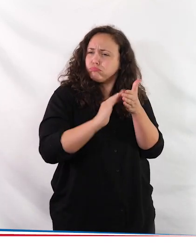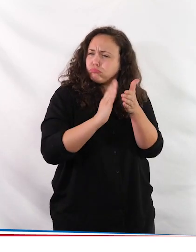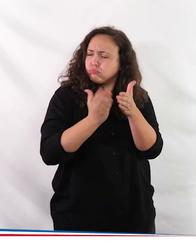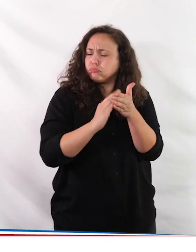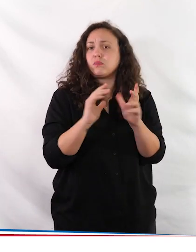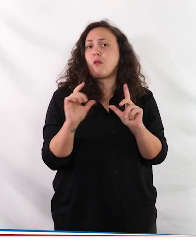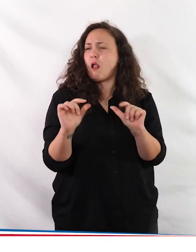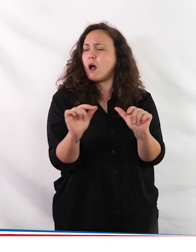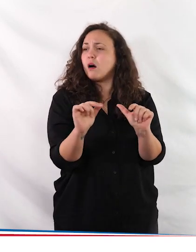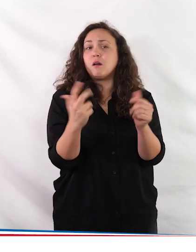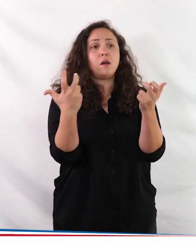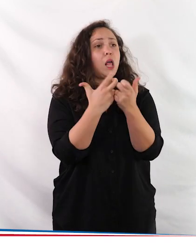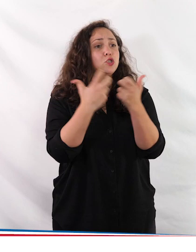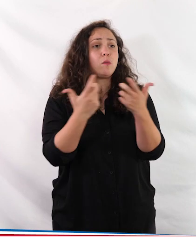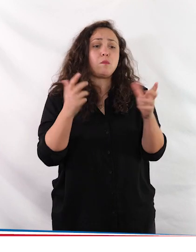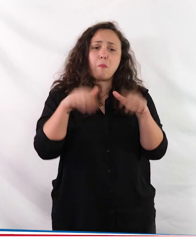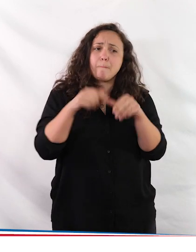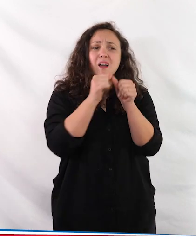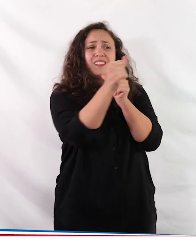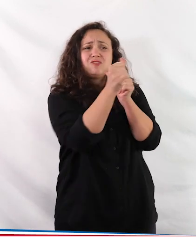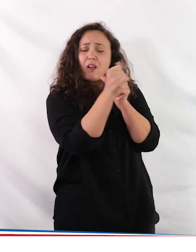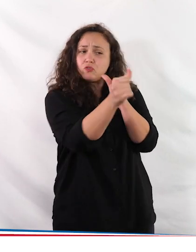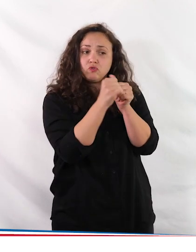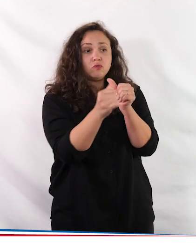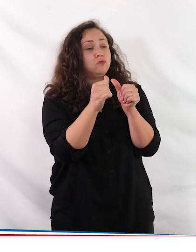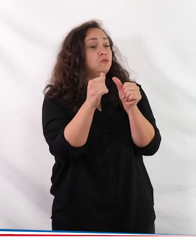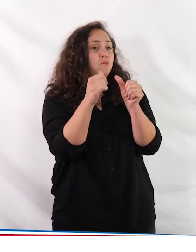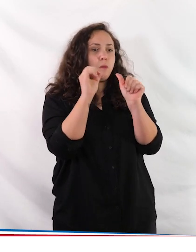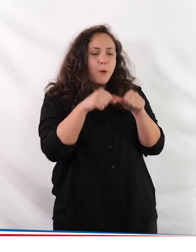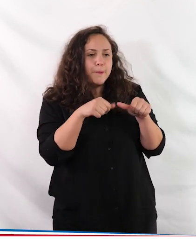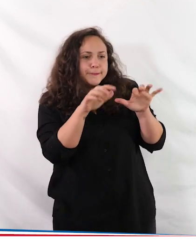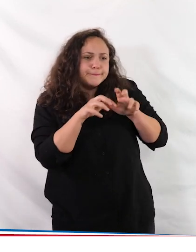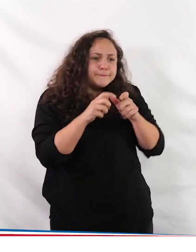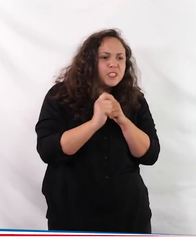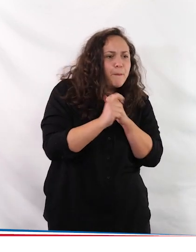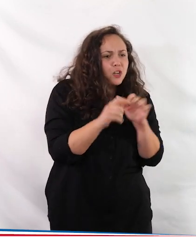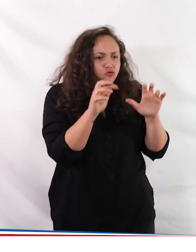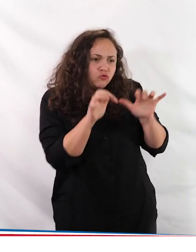qui permettent, y compris dans les démarches à distance, de pouvoir être